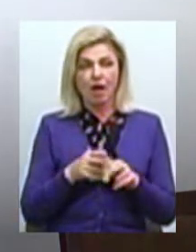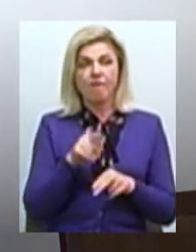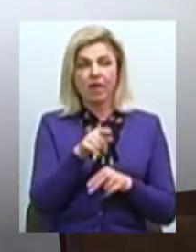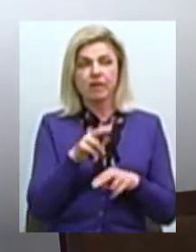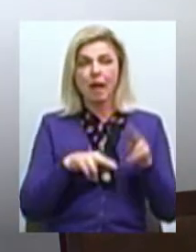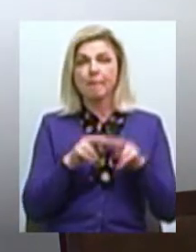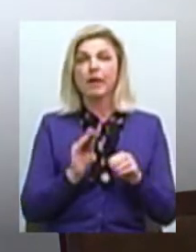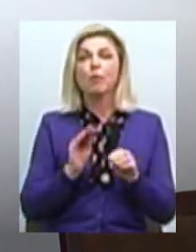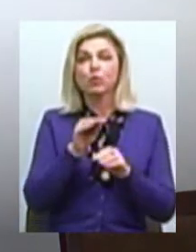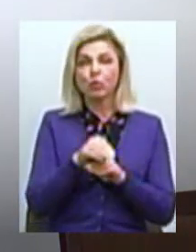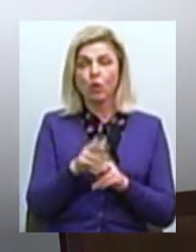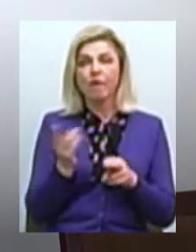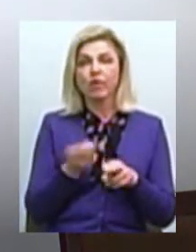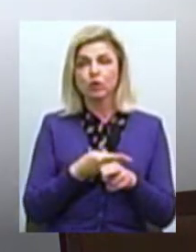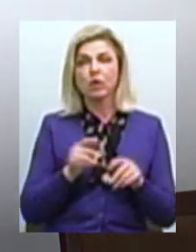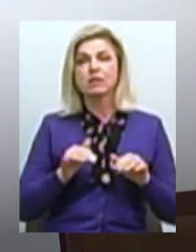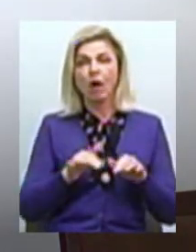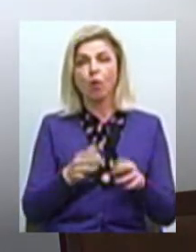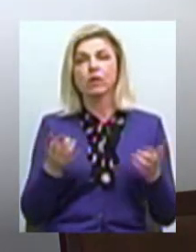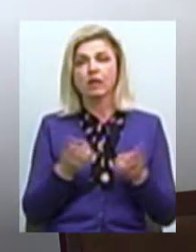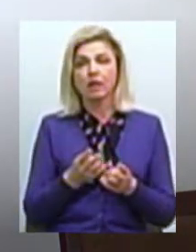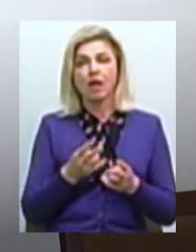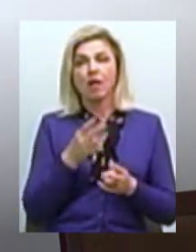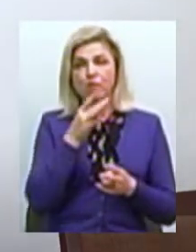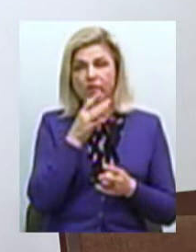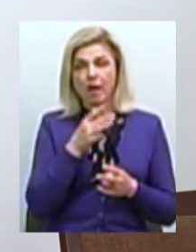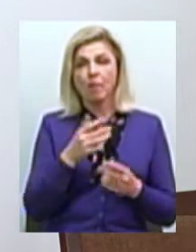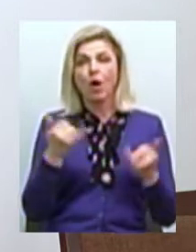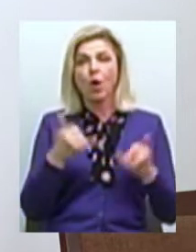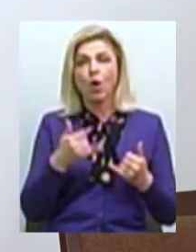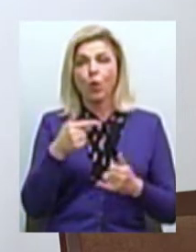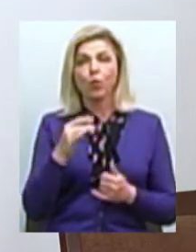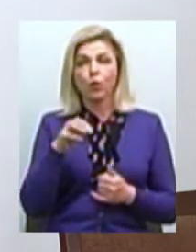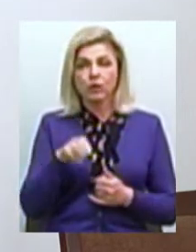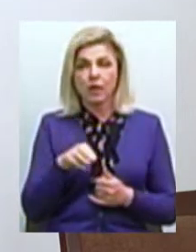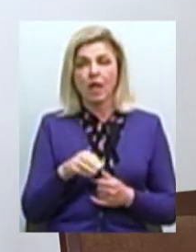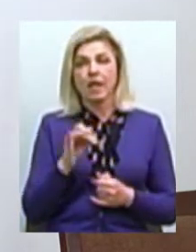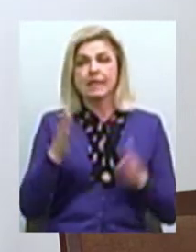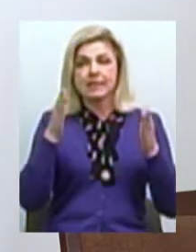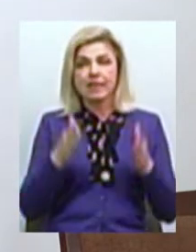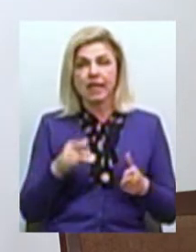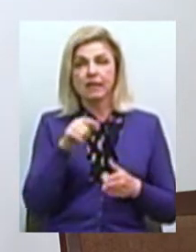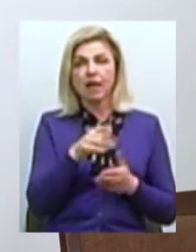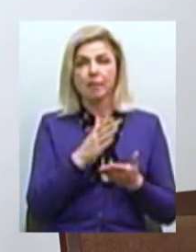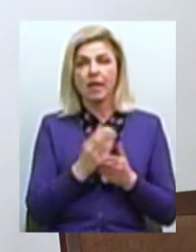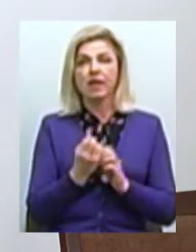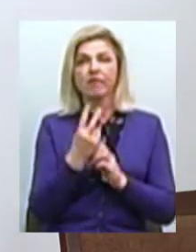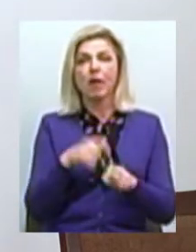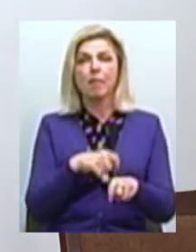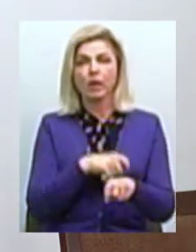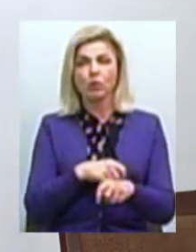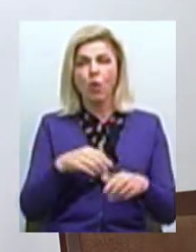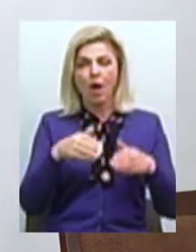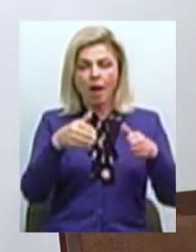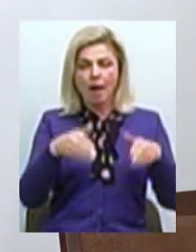У цій прибудові відсутні заходи, необхідні при присадних ґрунтах. Поперечних стін немає, там є незв'язані 12-метрові плити